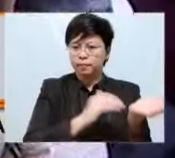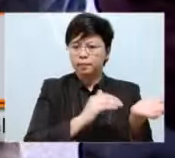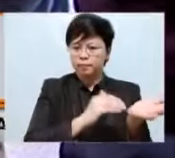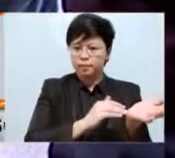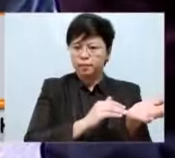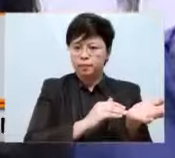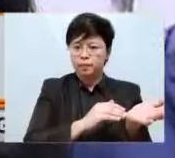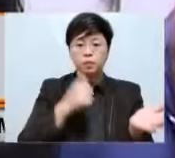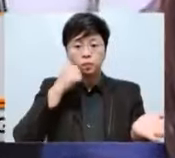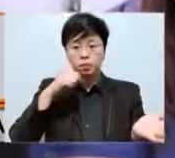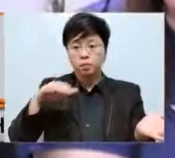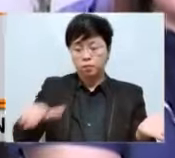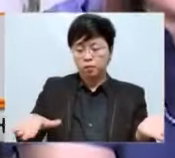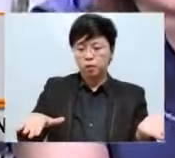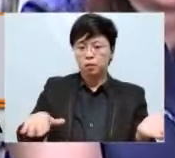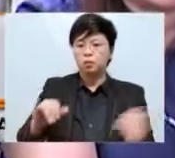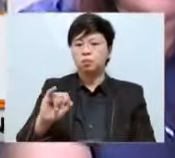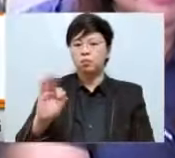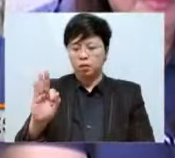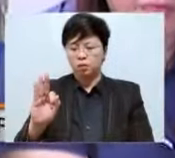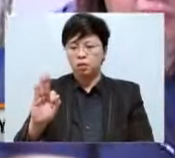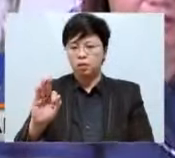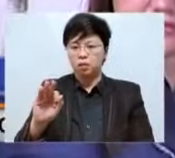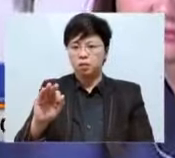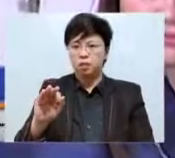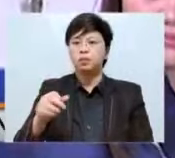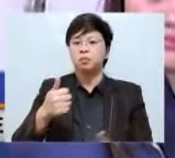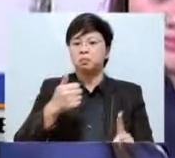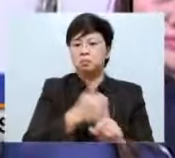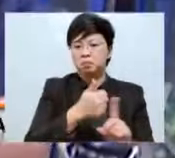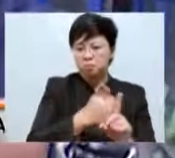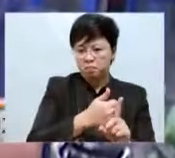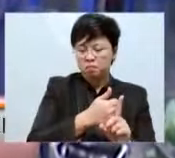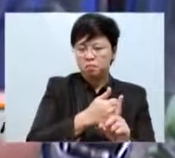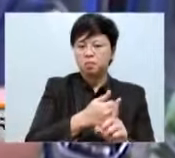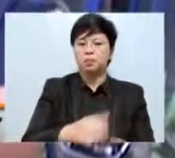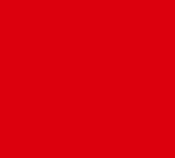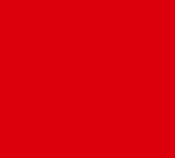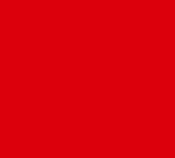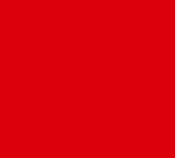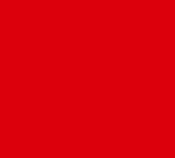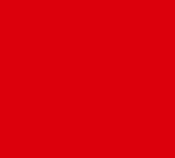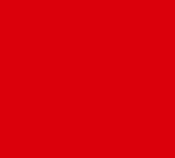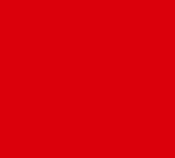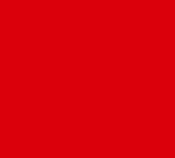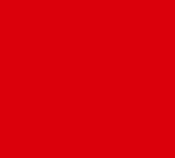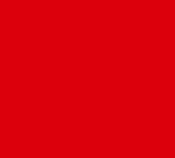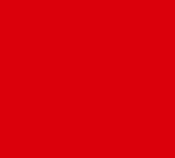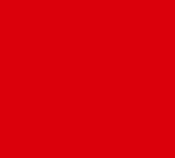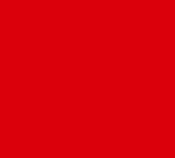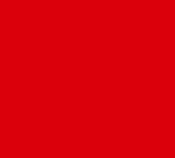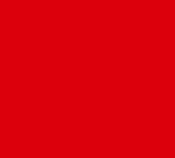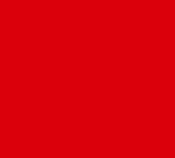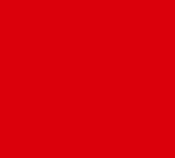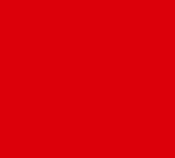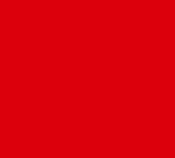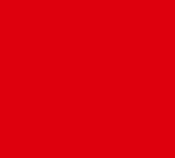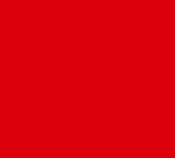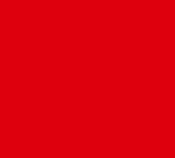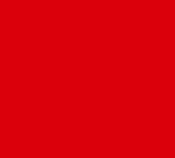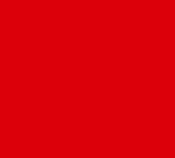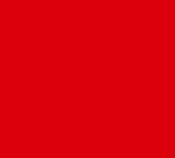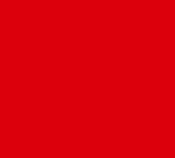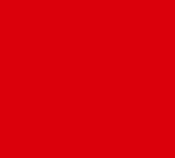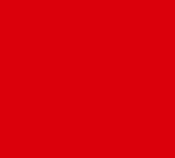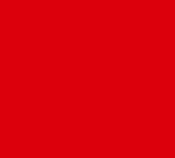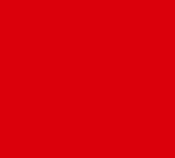ng suspek nagbabalita mula sa frontline Elaine ful heno news 5 mga kapatid sig manikad po iba na